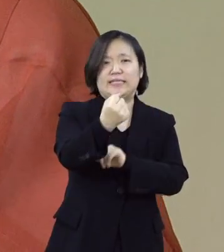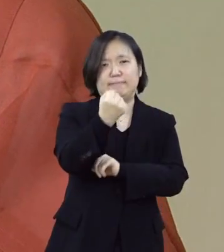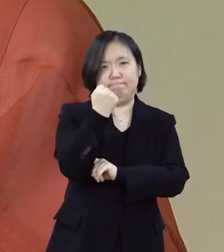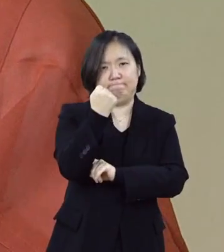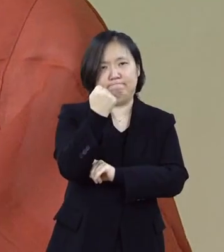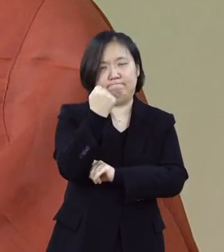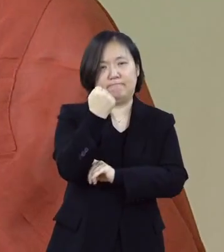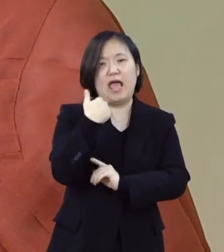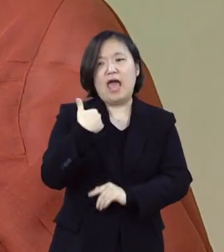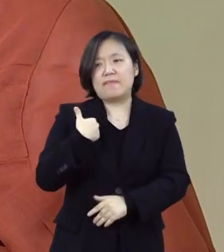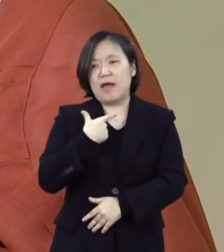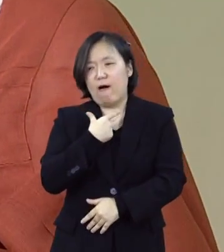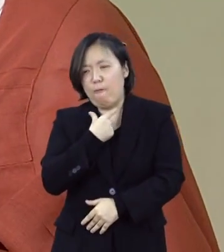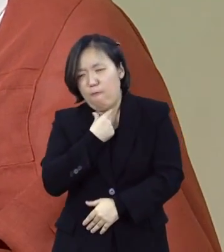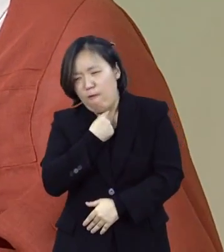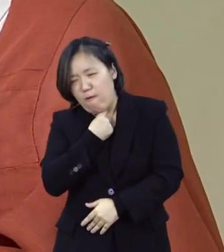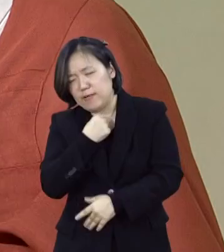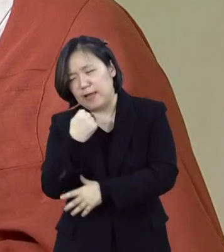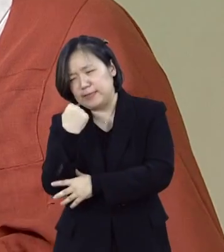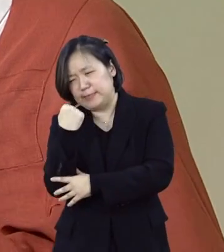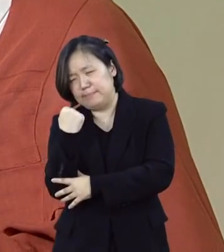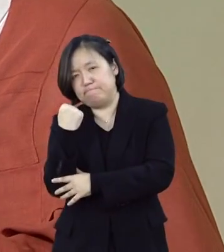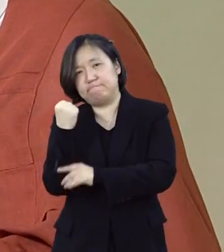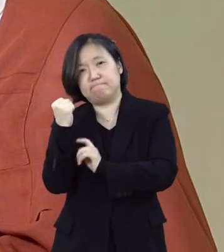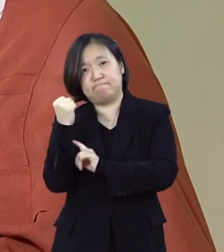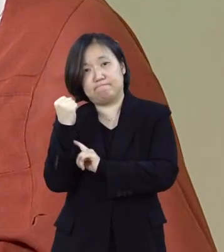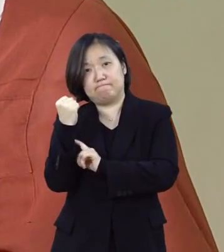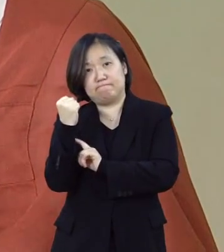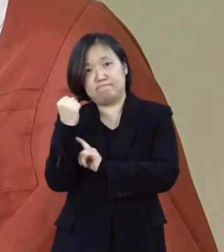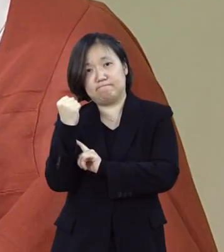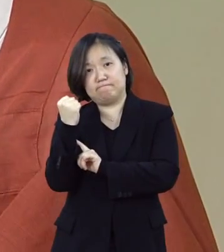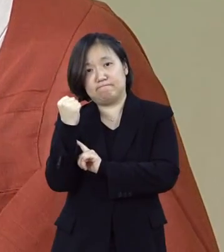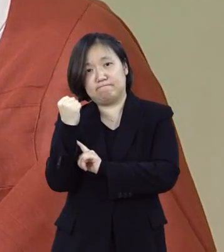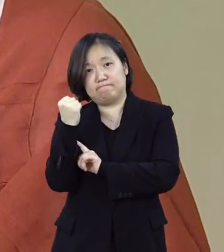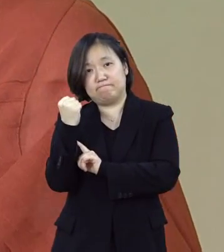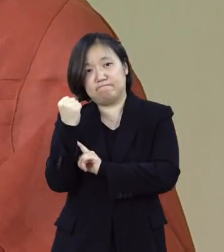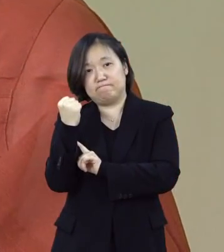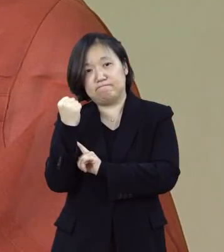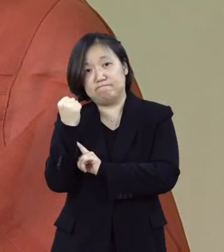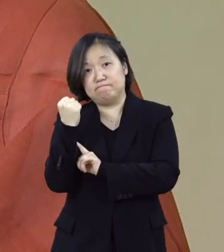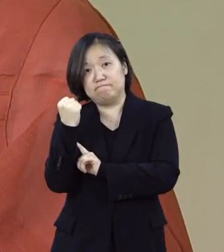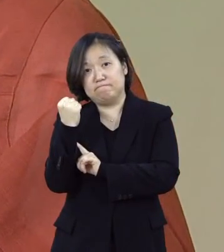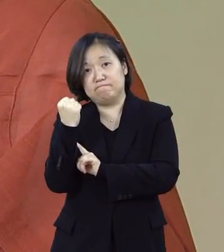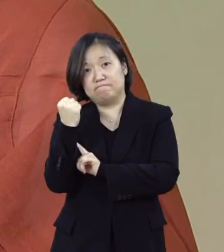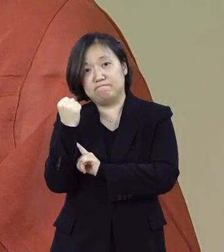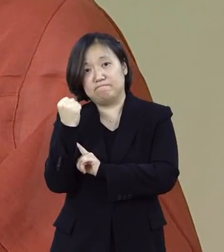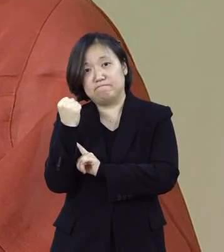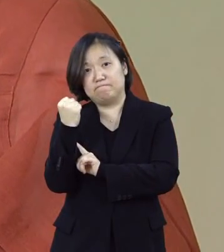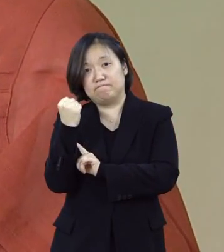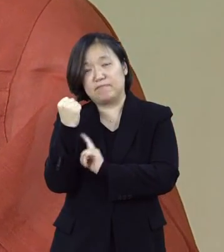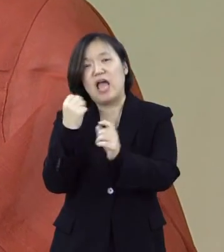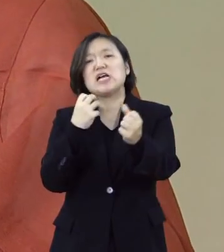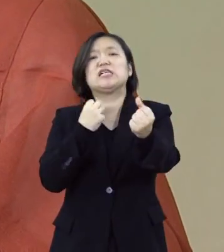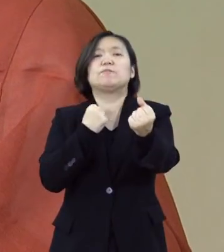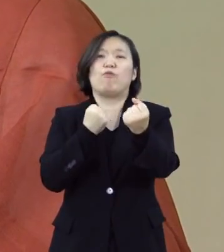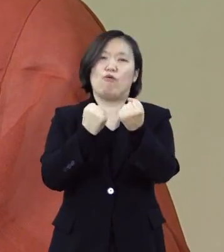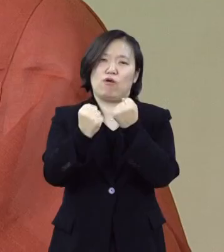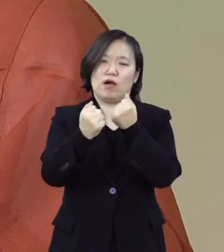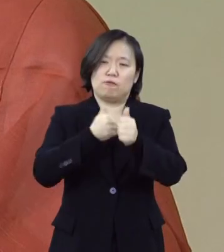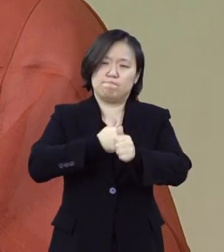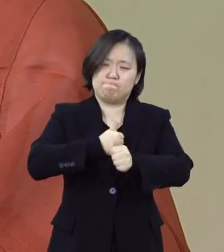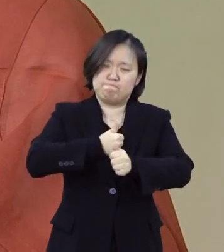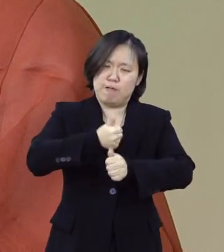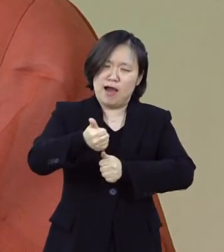원력의 힘으로 혹시라도 내가 지은 그 나쁜 업의 힘을 그렇게 원력의 힘으로